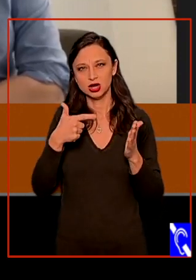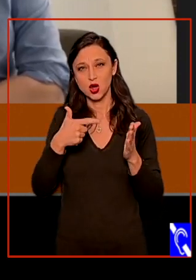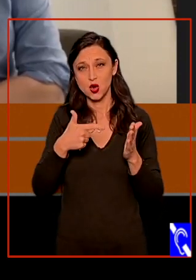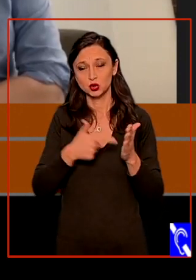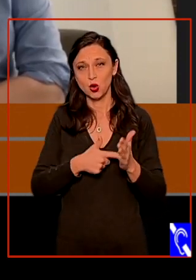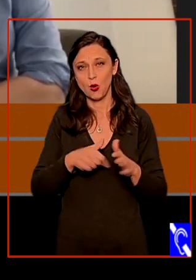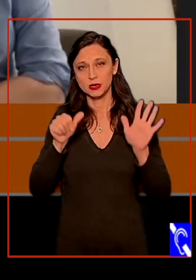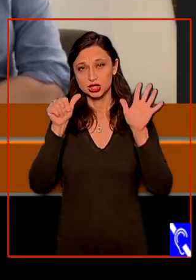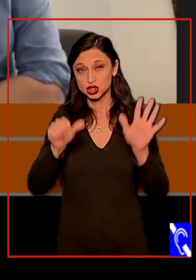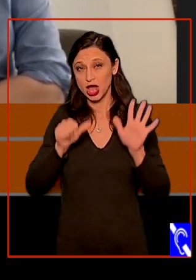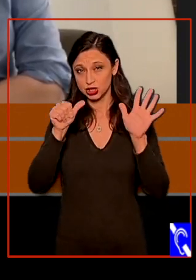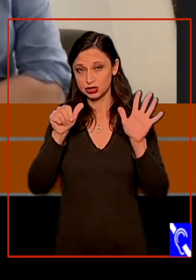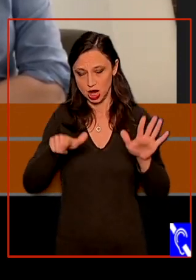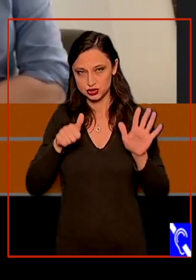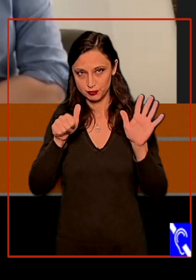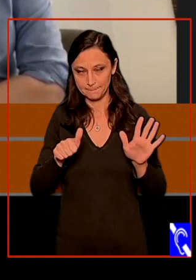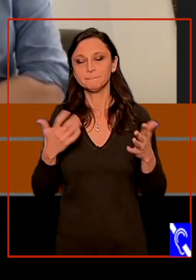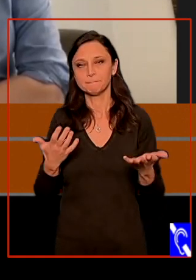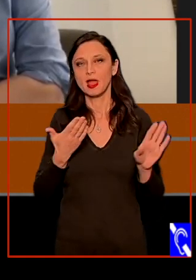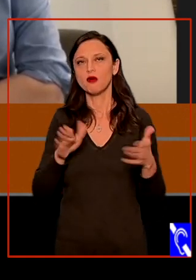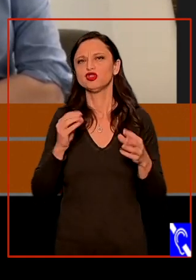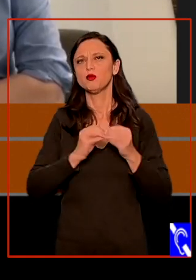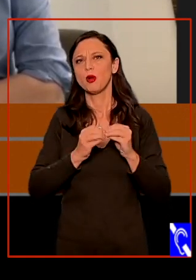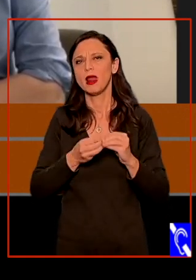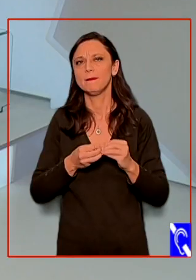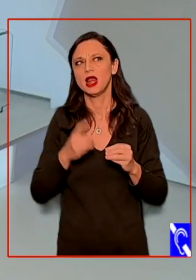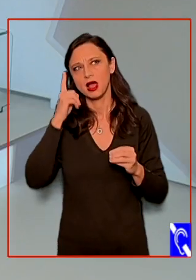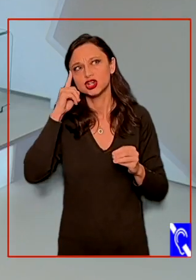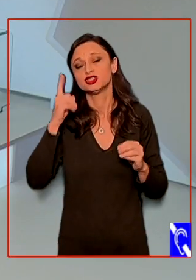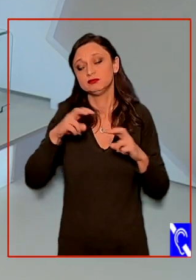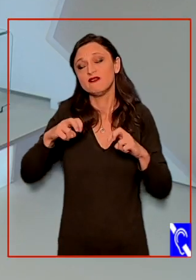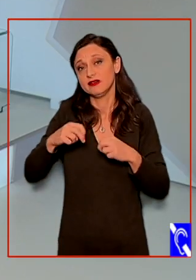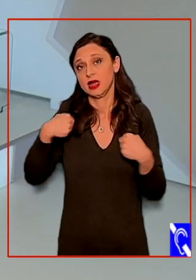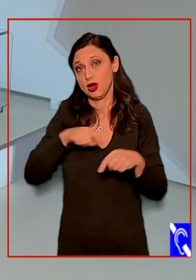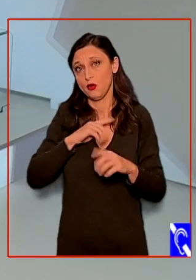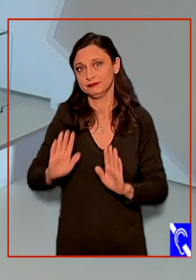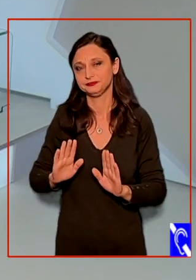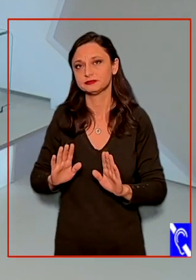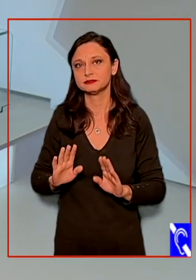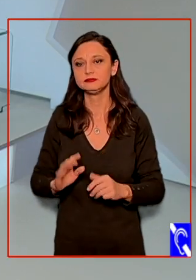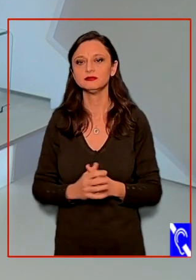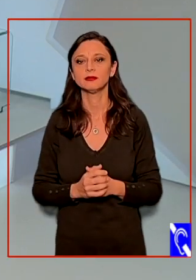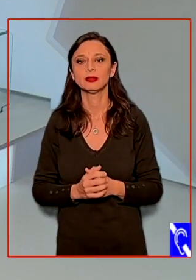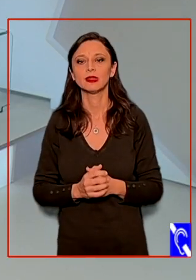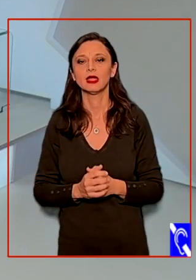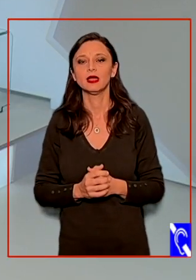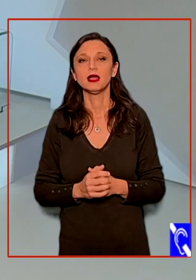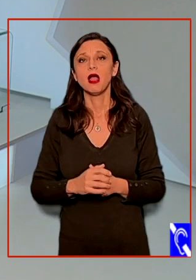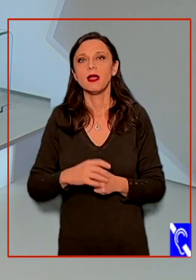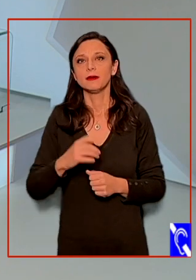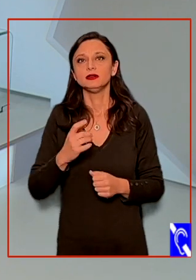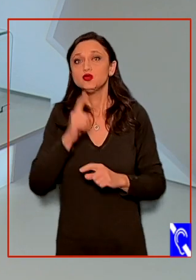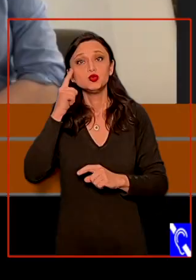2016, 15-16 au început problemele, ca să zic așa. Am încercat pe cât posibil să avem datele